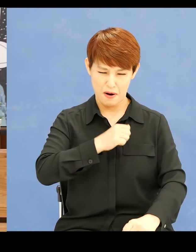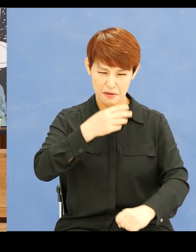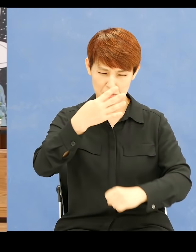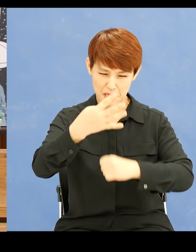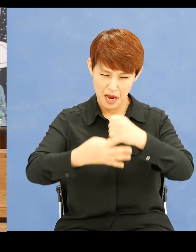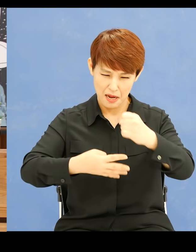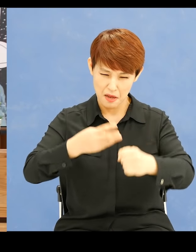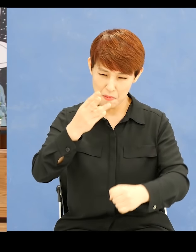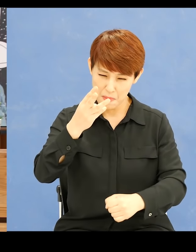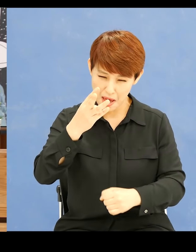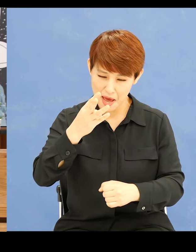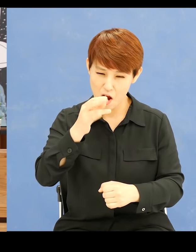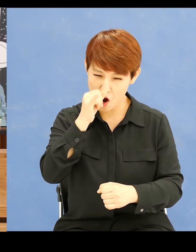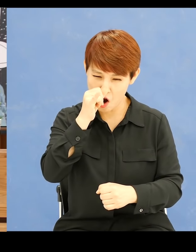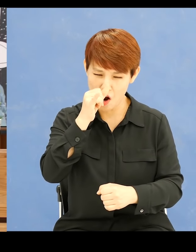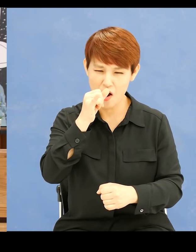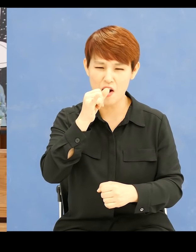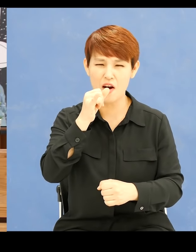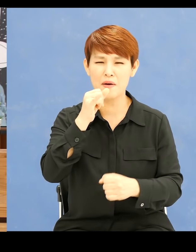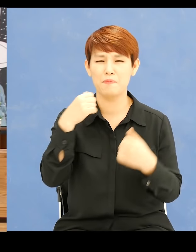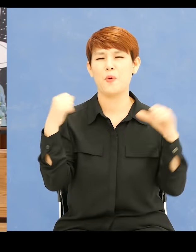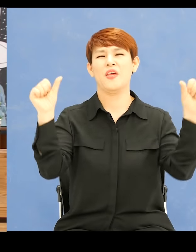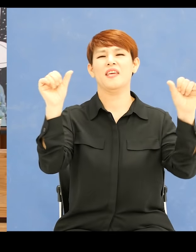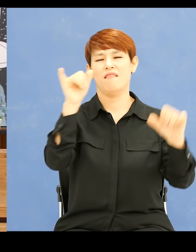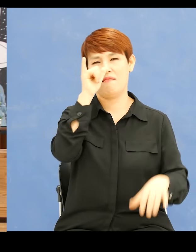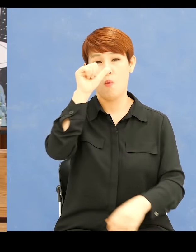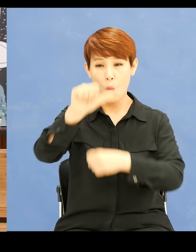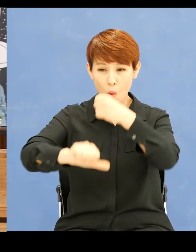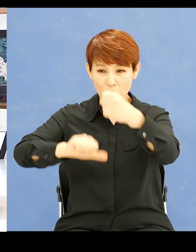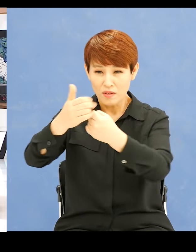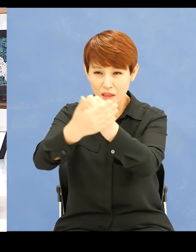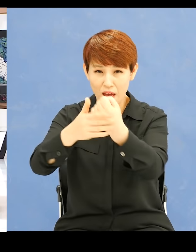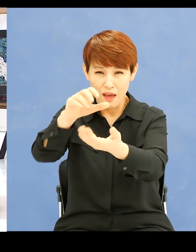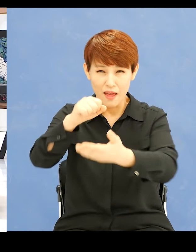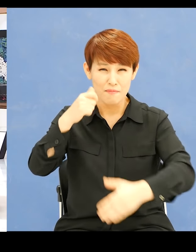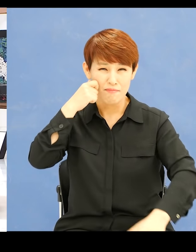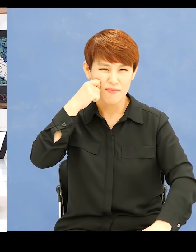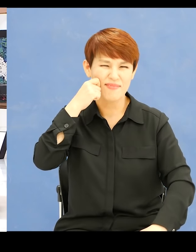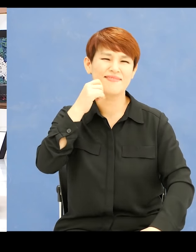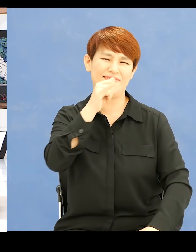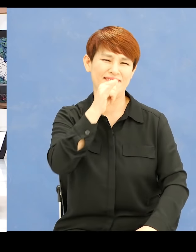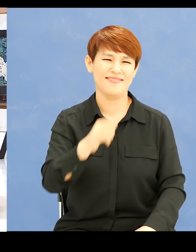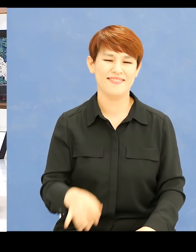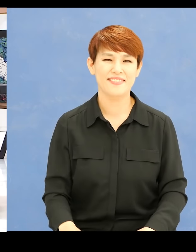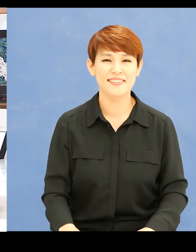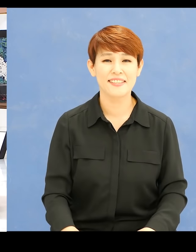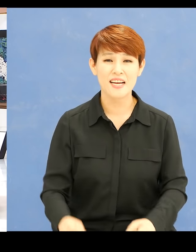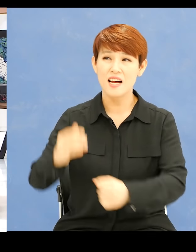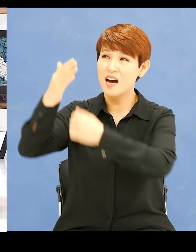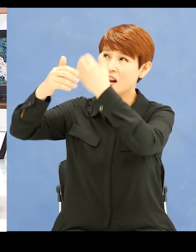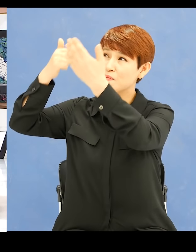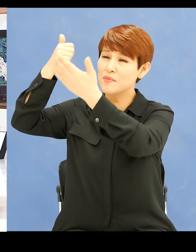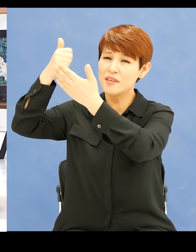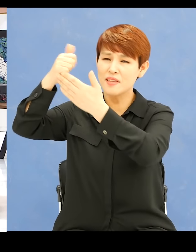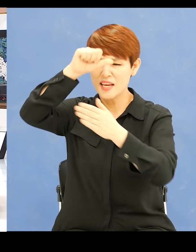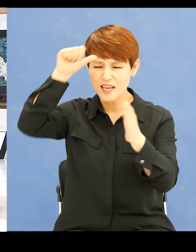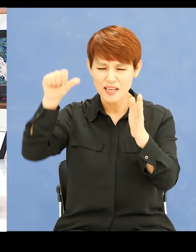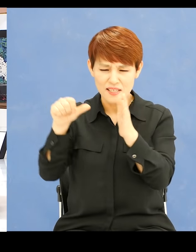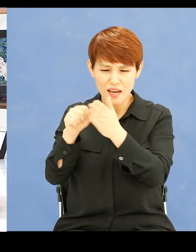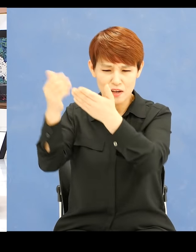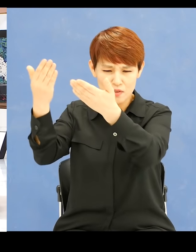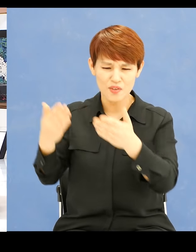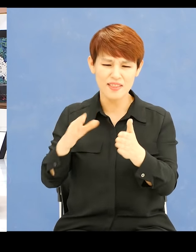저는 이 교인의 숫자를 자신의 성적표라고 느끼지 않았으면 좋겠어요. 성도가 10명이면 10점이고 400명이면 400점이고